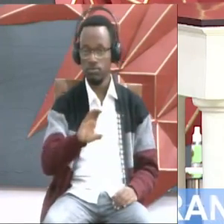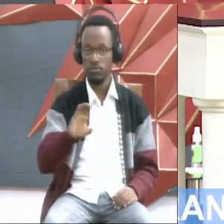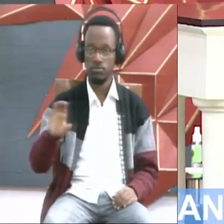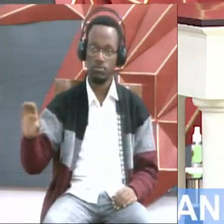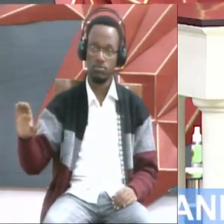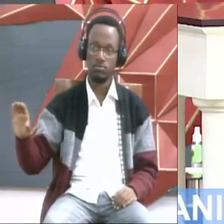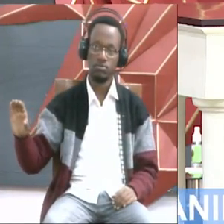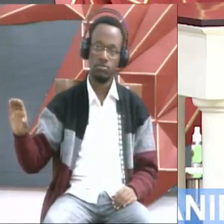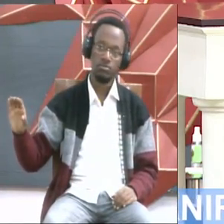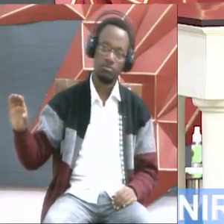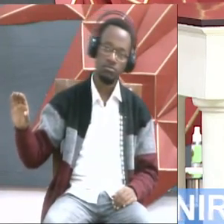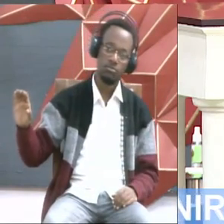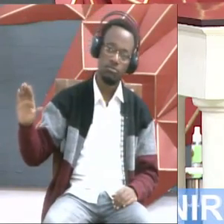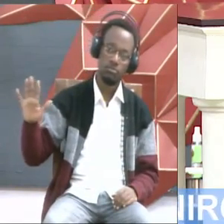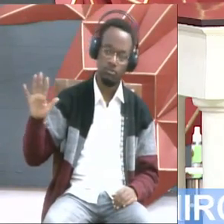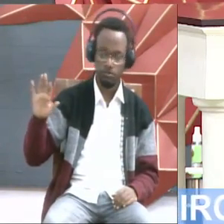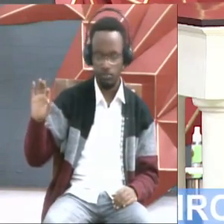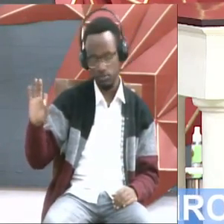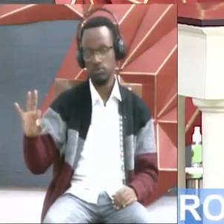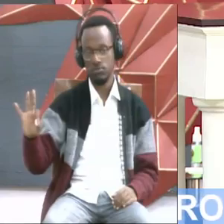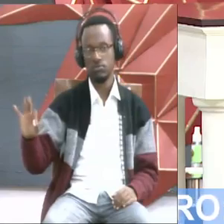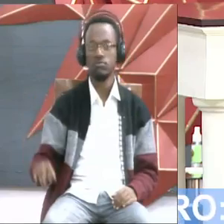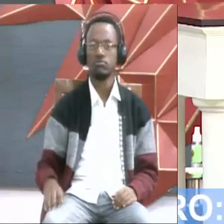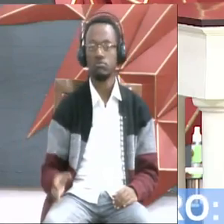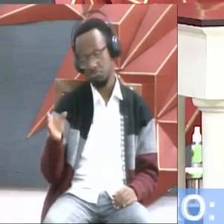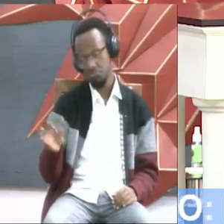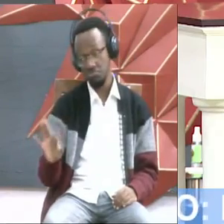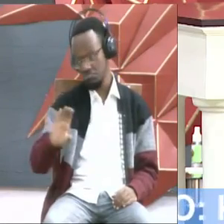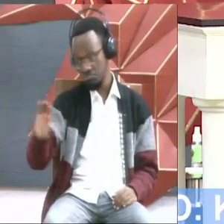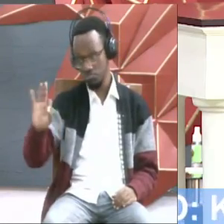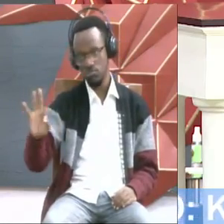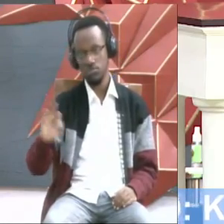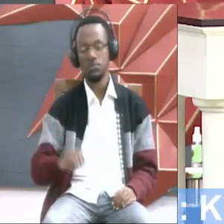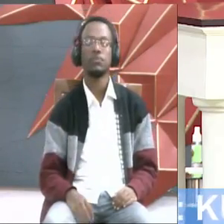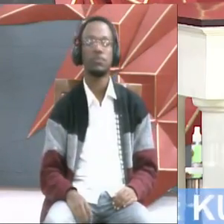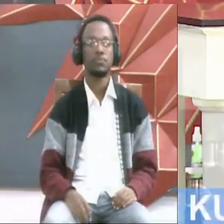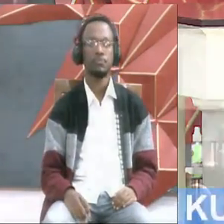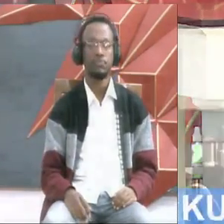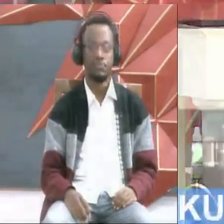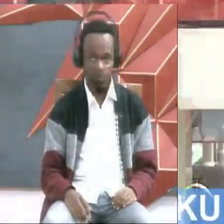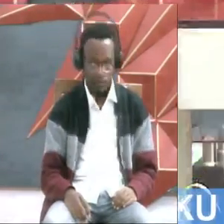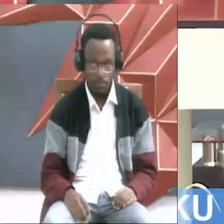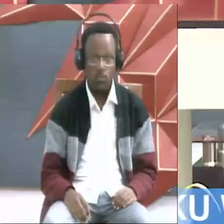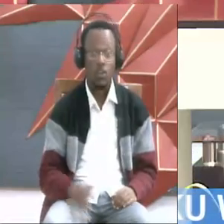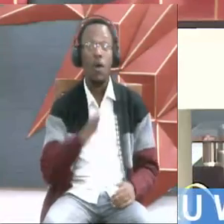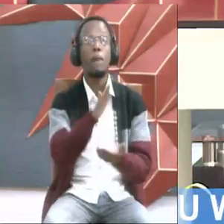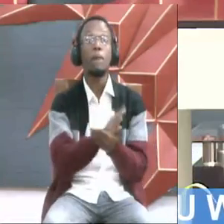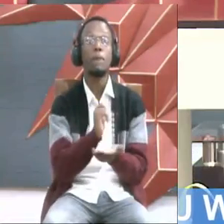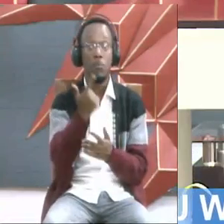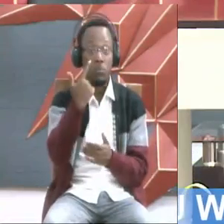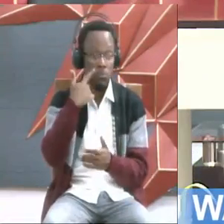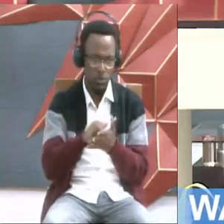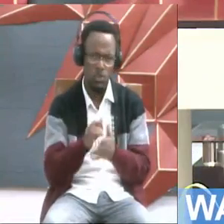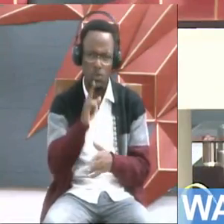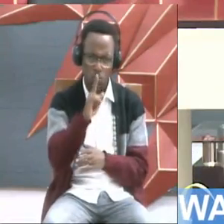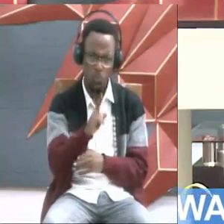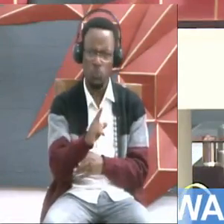igice cya gatatu umurongo wa gatatu kuko muboneka ko muri cyete